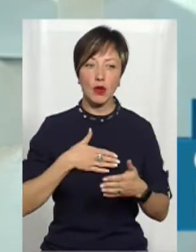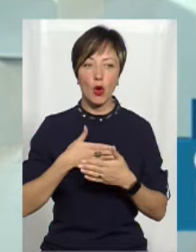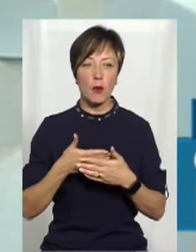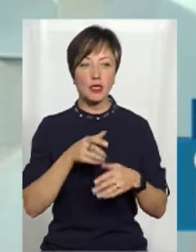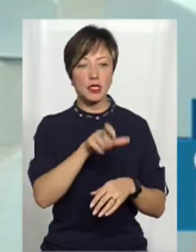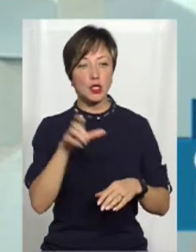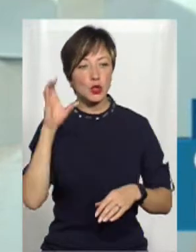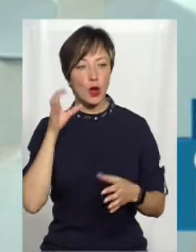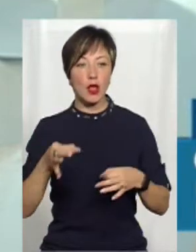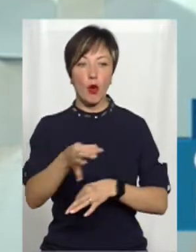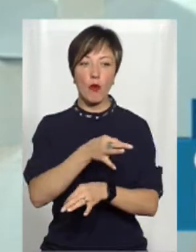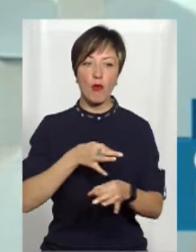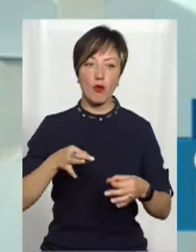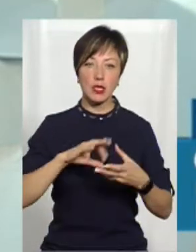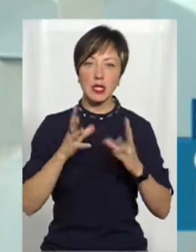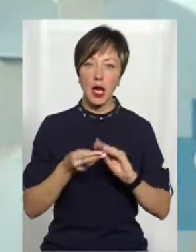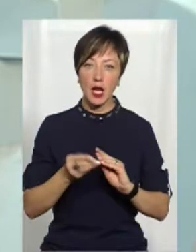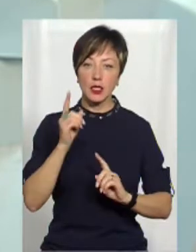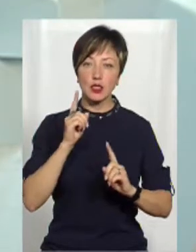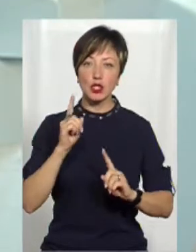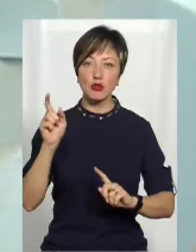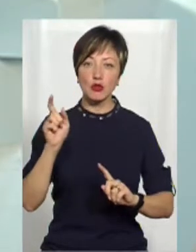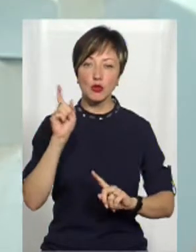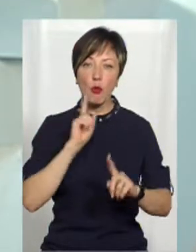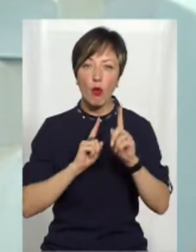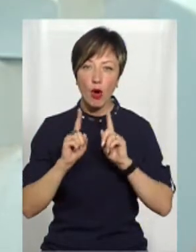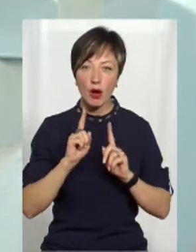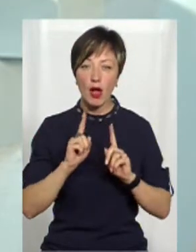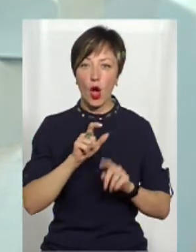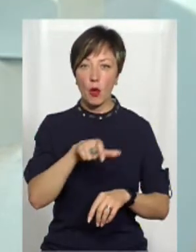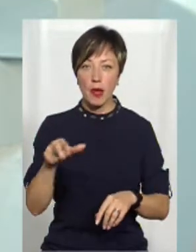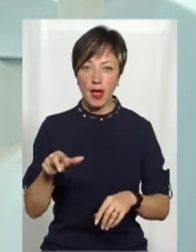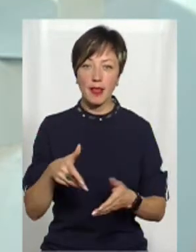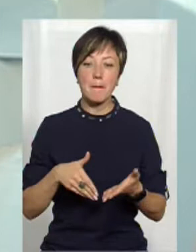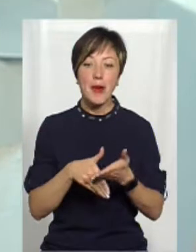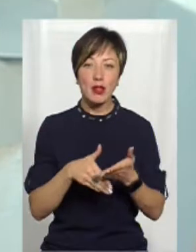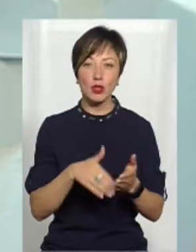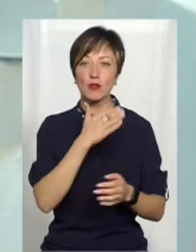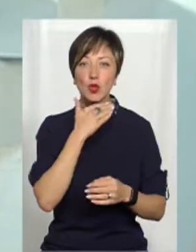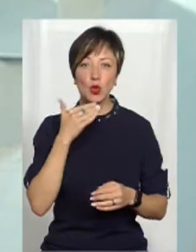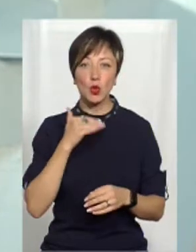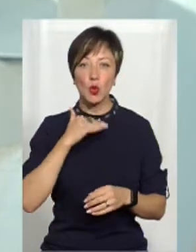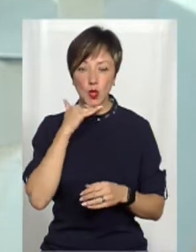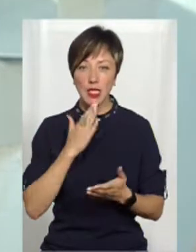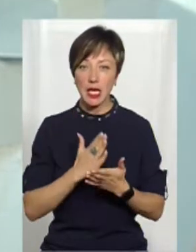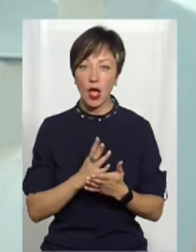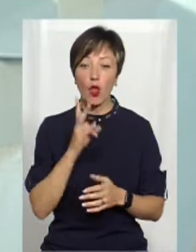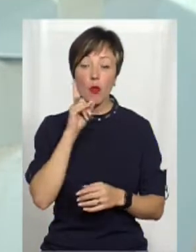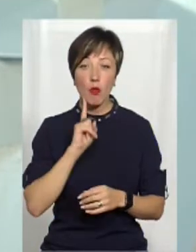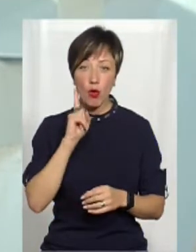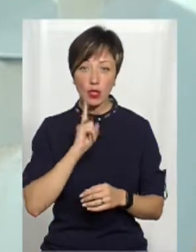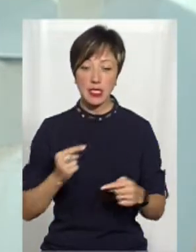громадські слухання, там, обговорення, загальні збори громадян. Тобто інструментів є досить. Але, на жаль, поки що, згідно